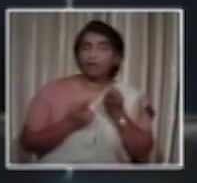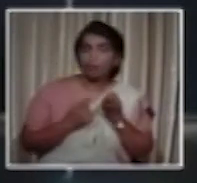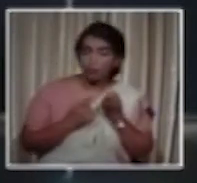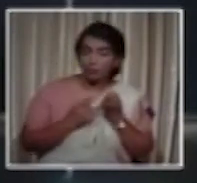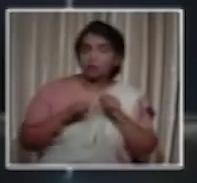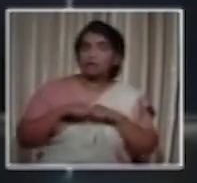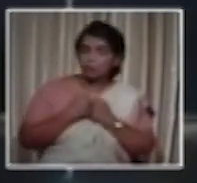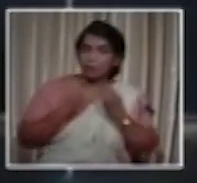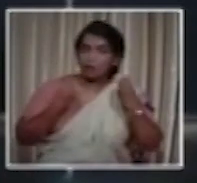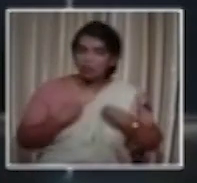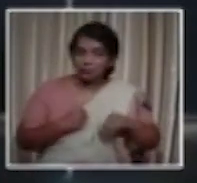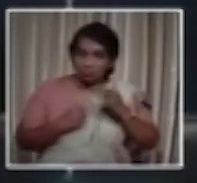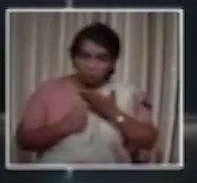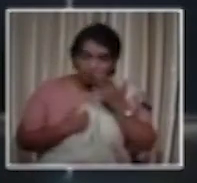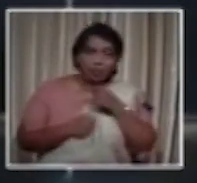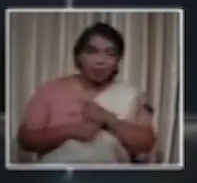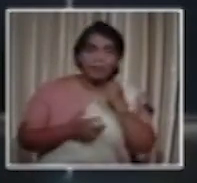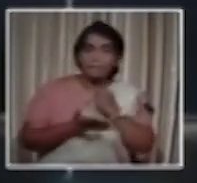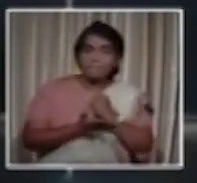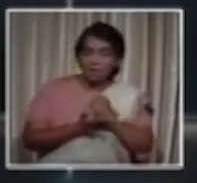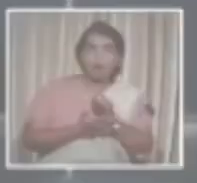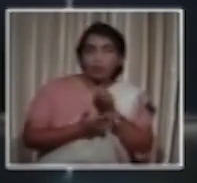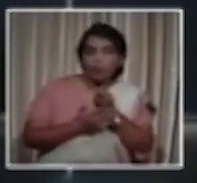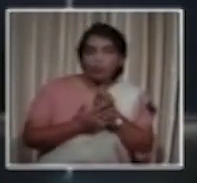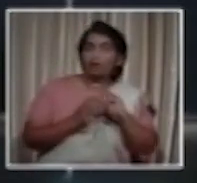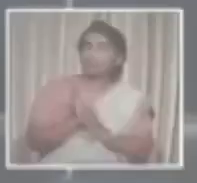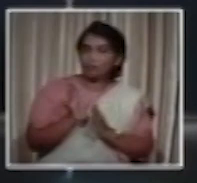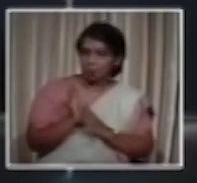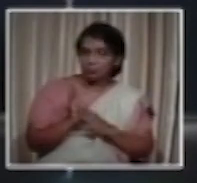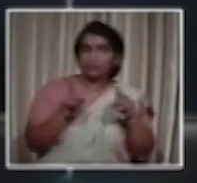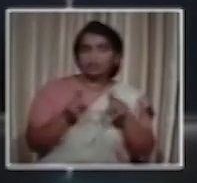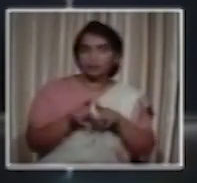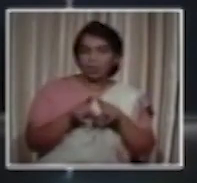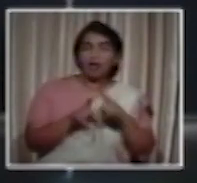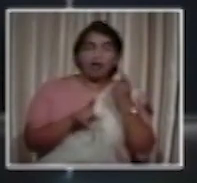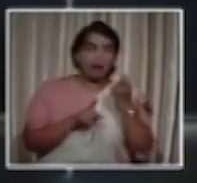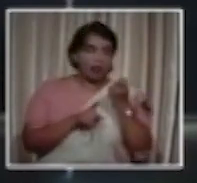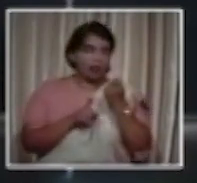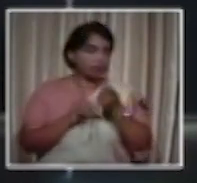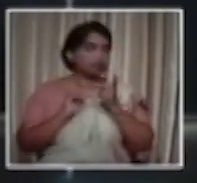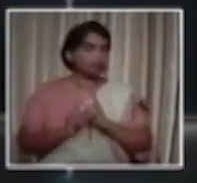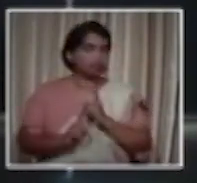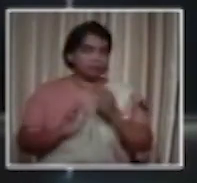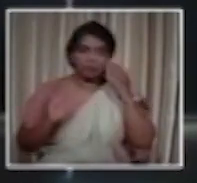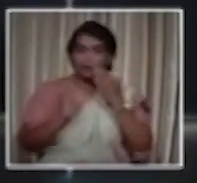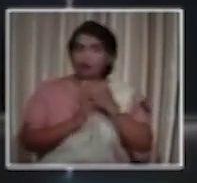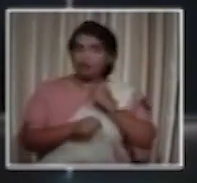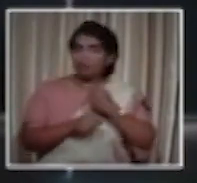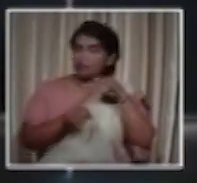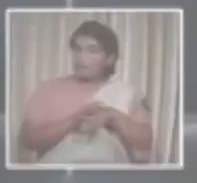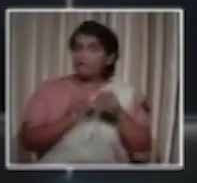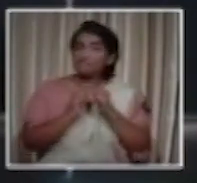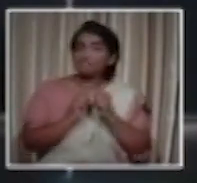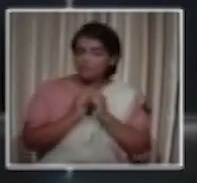සමාගම් කඩාවට එන්න පුළුවන් ඒ සඳහා බැංක් ඇන් ෆිනෑන්ෂල් සර්විස් කොමිටියක් ඒ වගේම ආර්ථික ස්ථාවරය කිරීම ගැන ආණ්ඩුවේ වැඩ කටයුතු ගැන වාර්තා